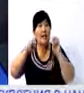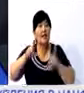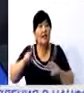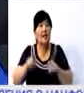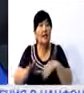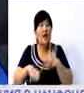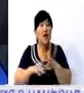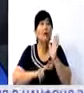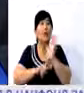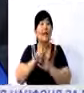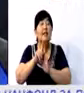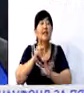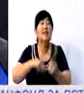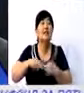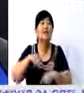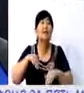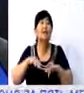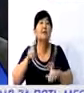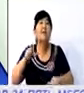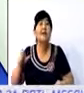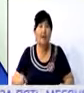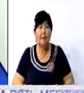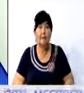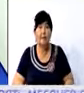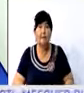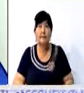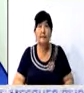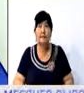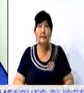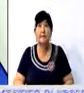для помощи начинающим предпринимателям.